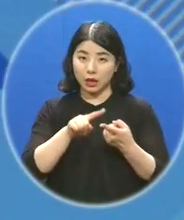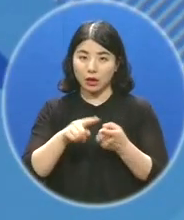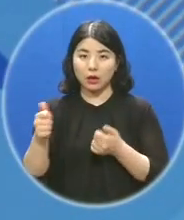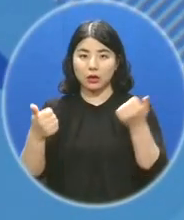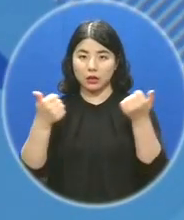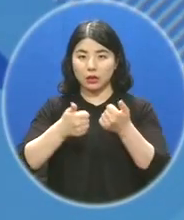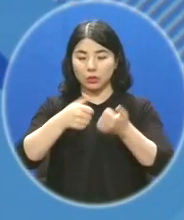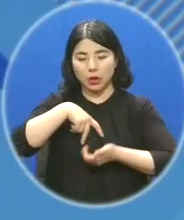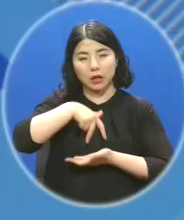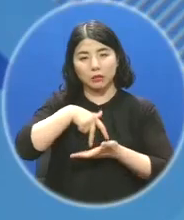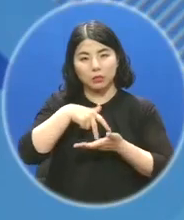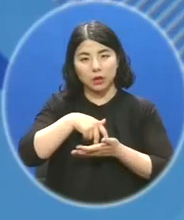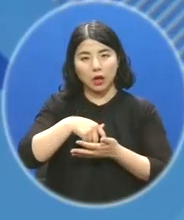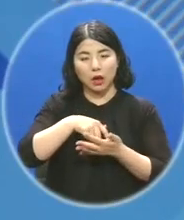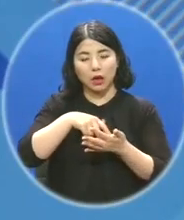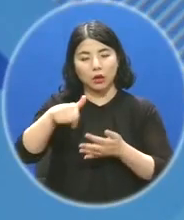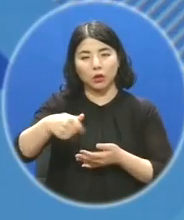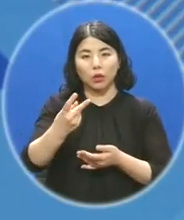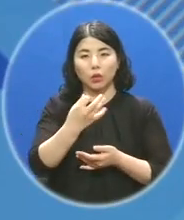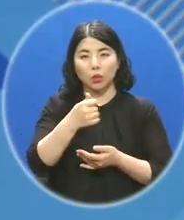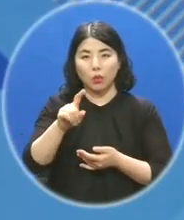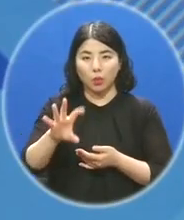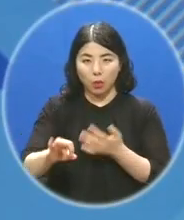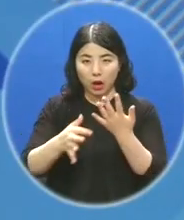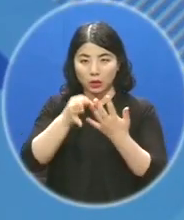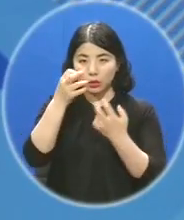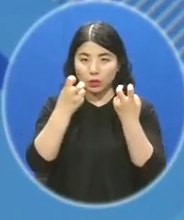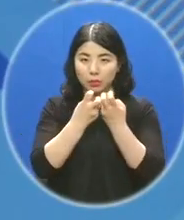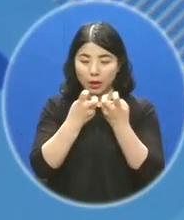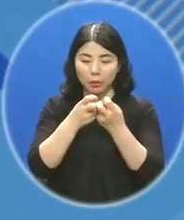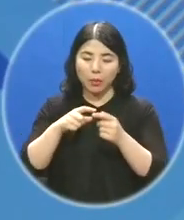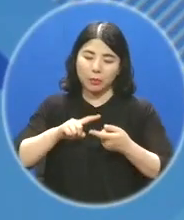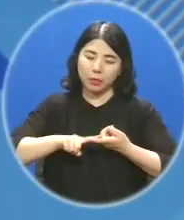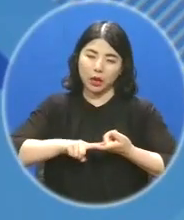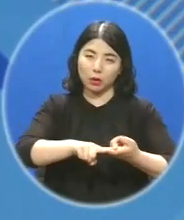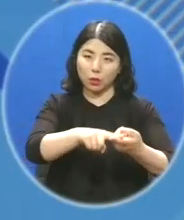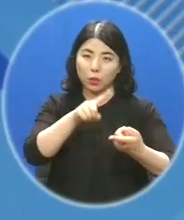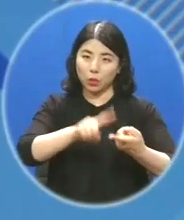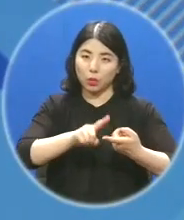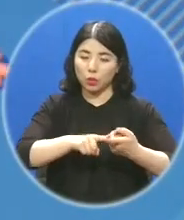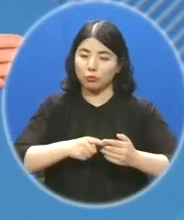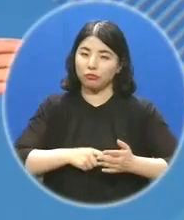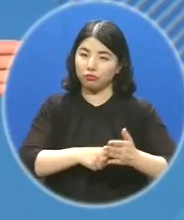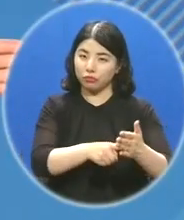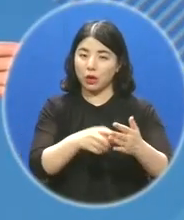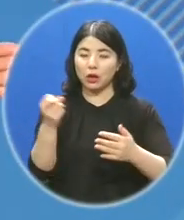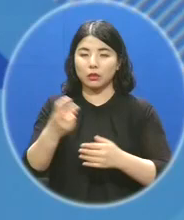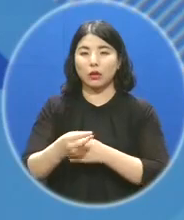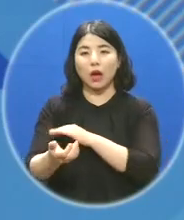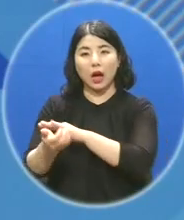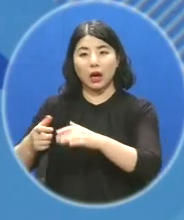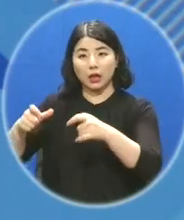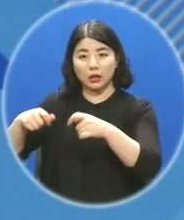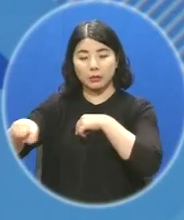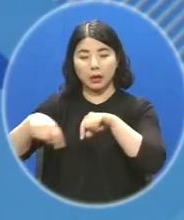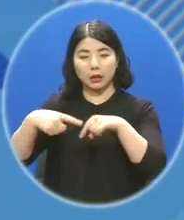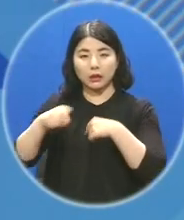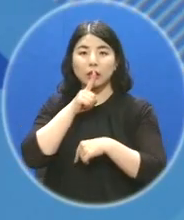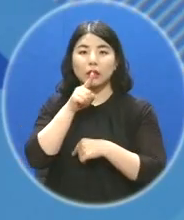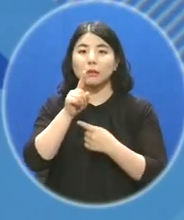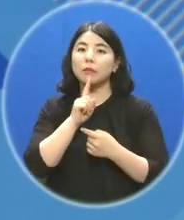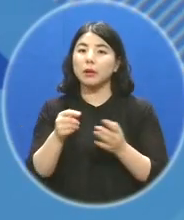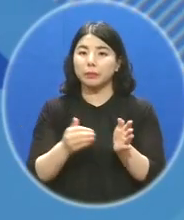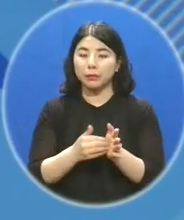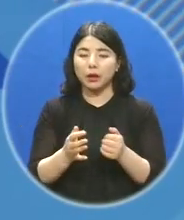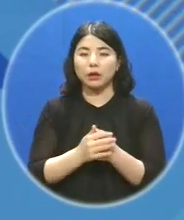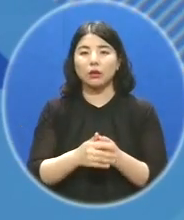의회 차원에서 교황 선출 방식을 이어오고 있다. 자, 우리나라 이제 조금 전에 지방자치 말씀을 하셨는데